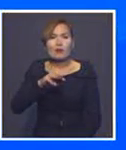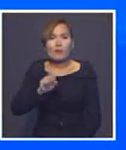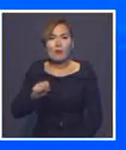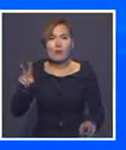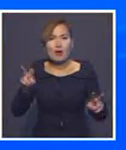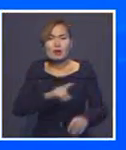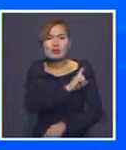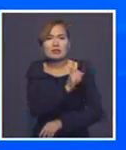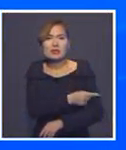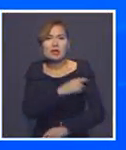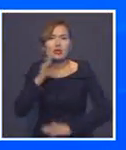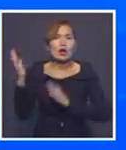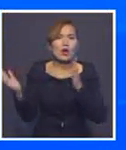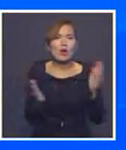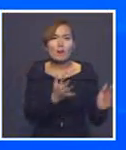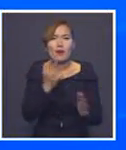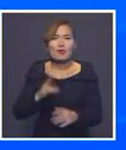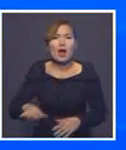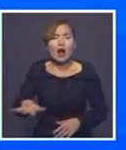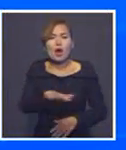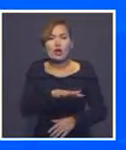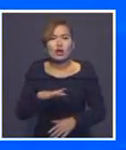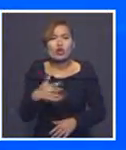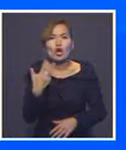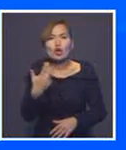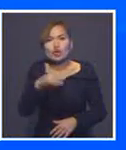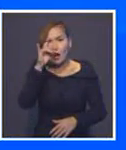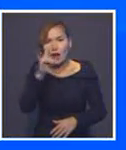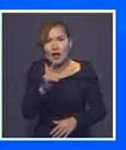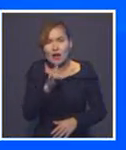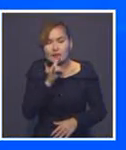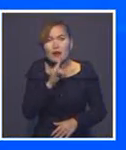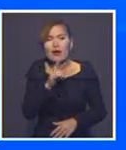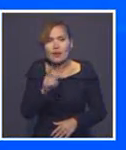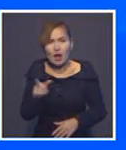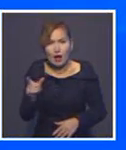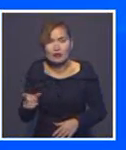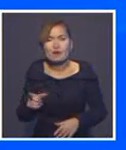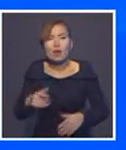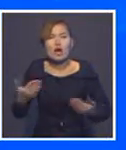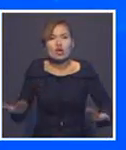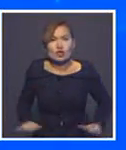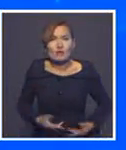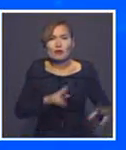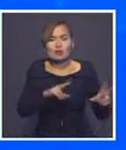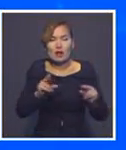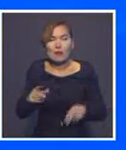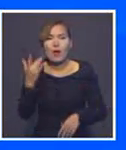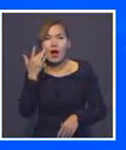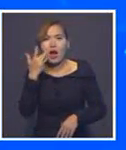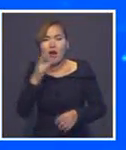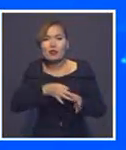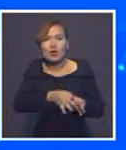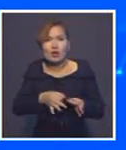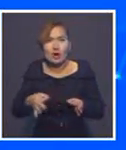Жаханнан бірер ақпар. Ирма дауылы соққы берген аймақта қалған 3 қазақстандық беші ден аман. Ал Ақштың Флорида штатында құтқару қалпына